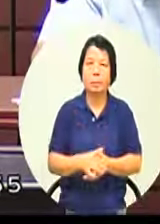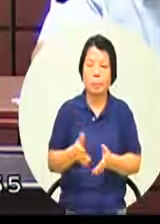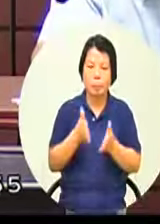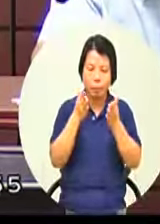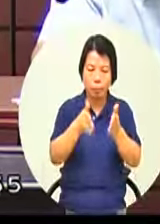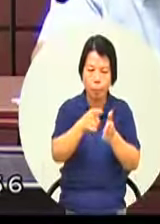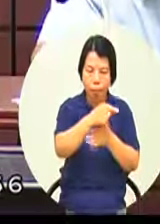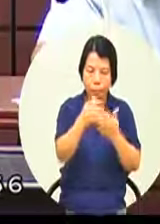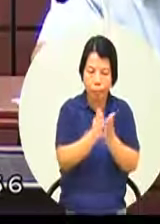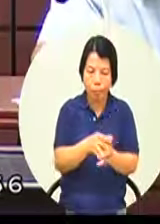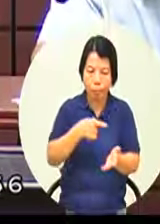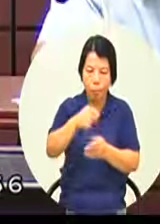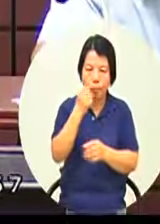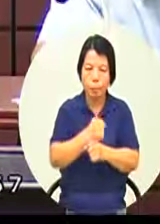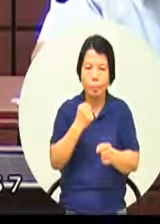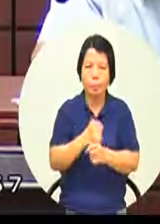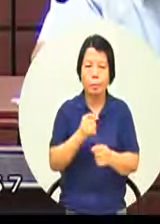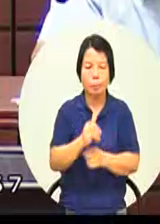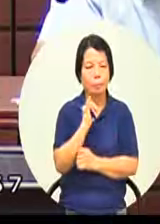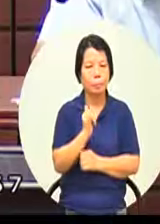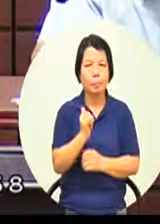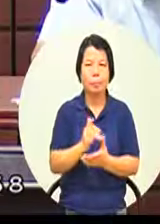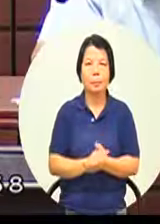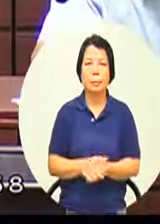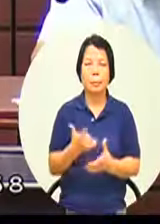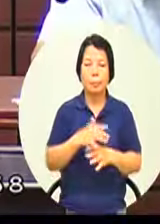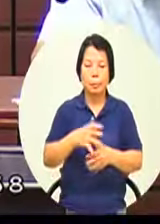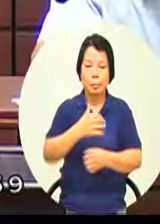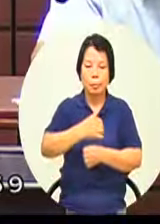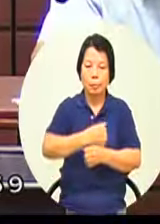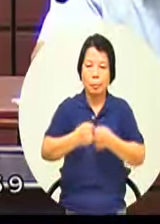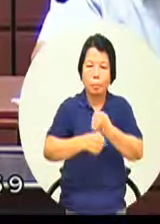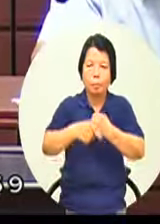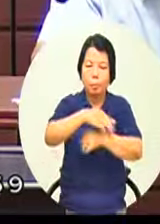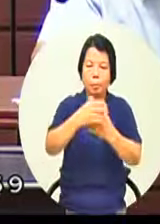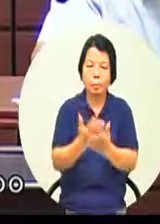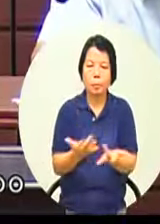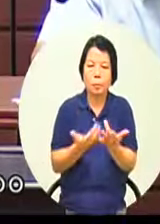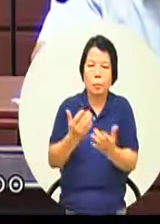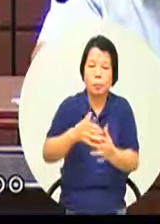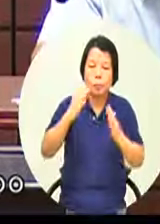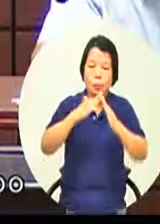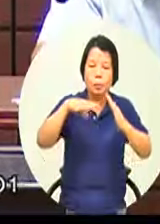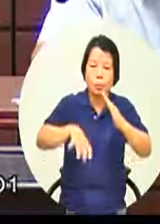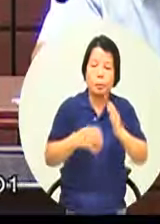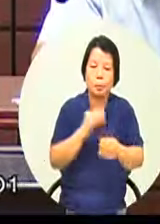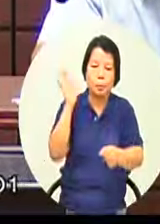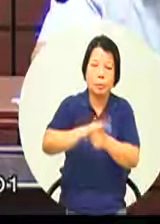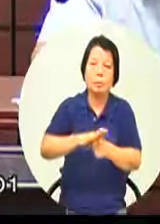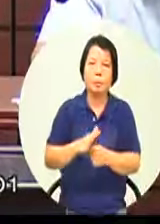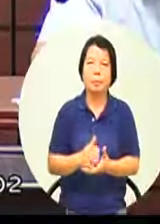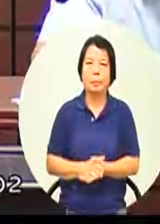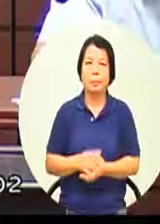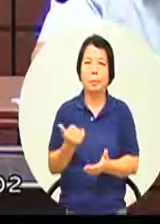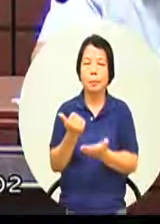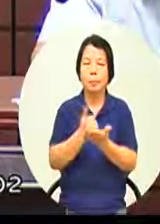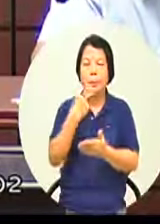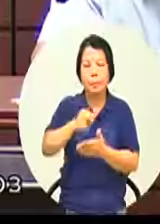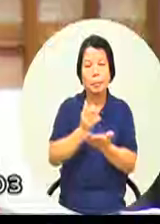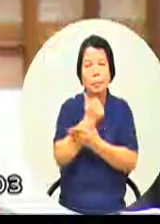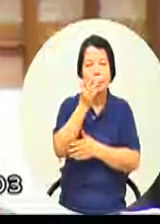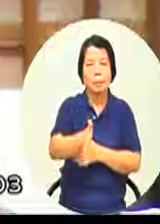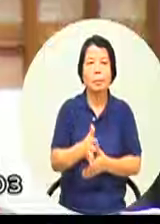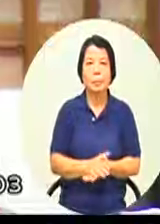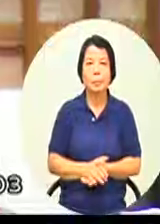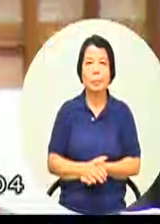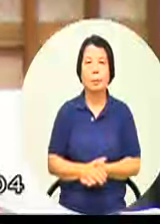向执行起来的话的确是不错，包括结构型的一个温室的补助这一些啦。 很好，那我再请教你，我刚刚